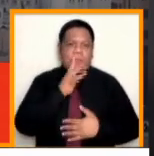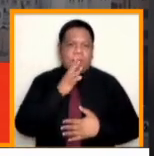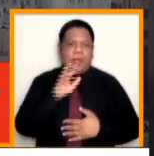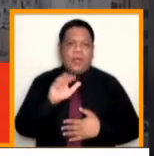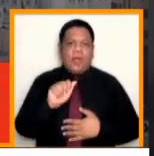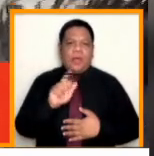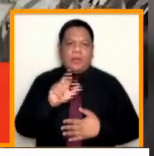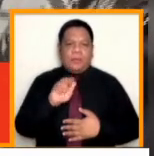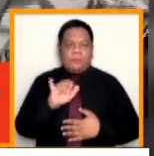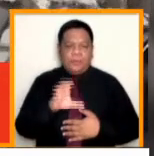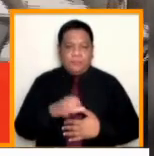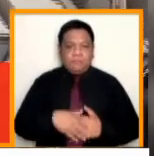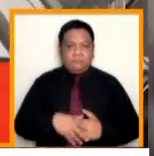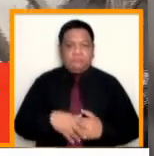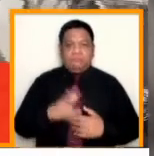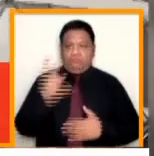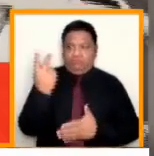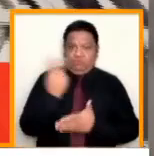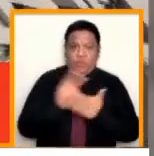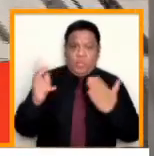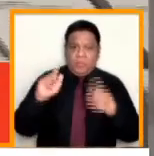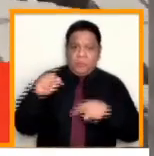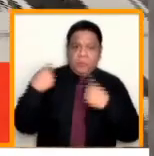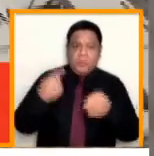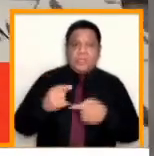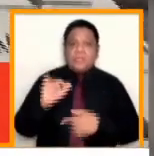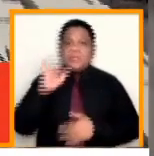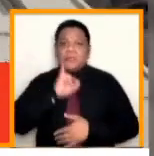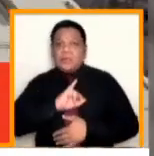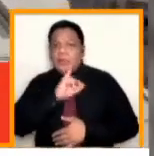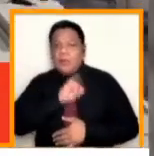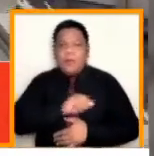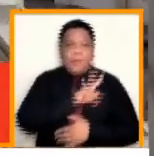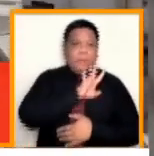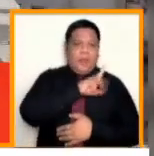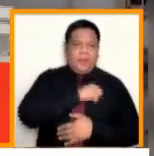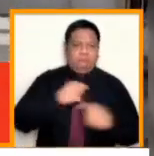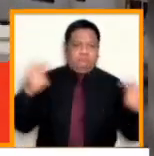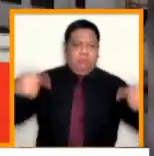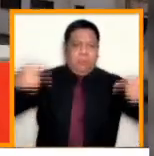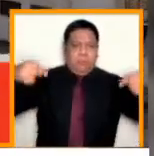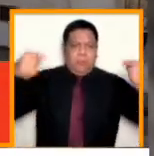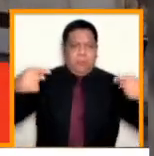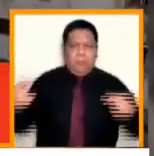Israel at Palestine kung saan hindi bababa sa 200 na ang mga nasawi.